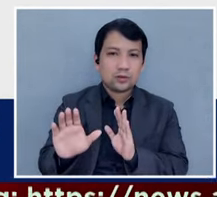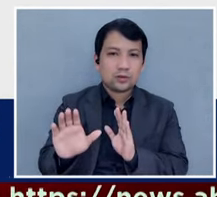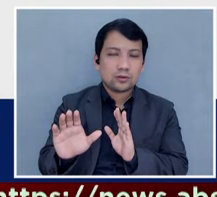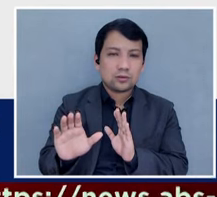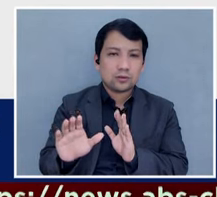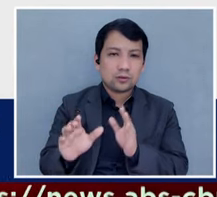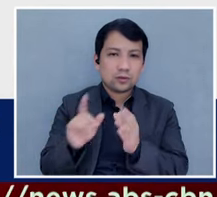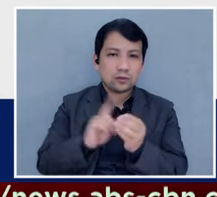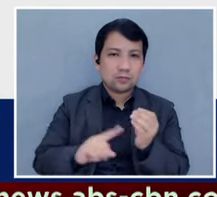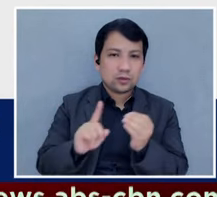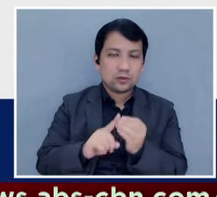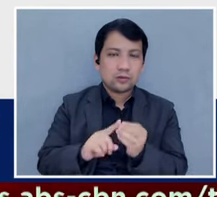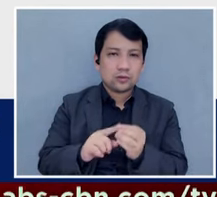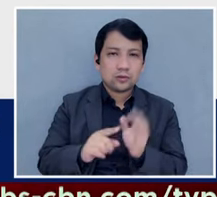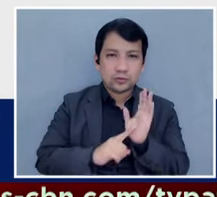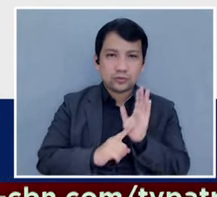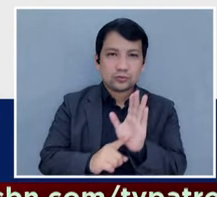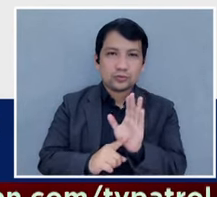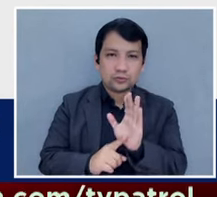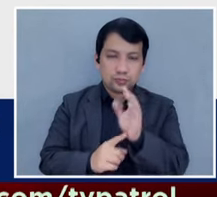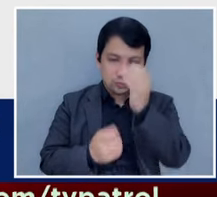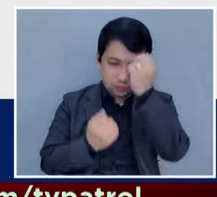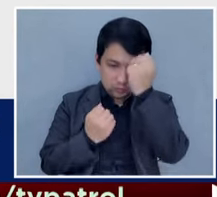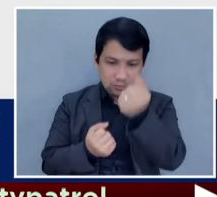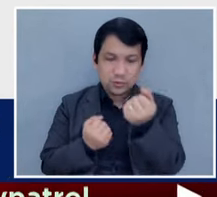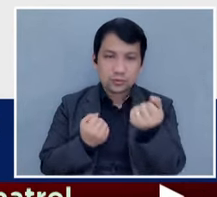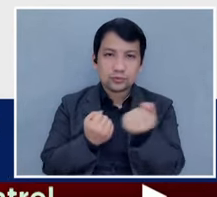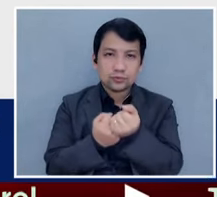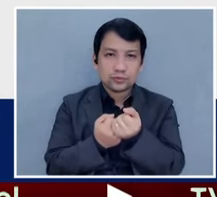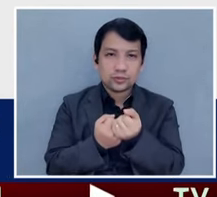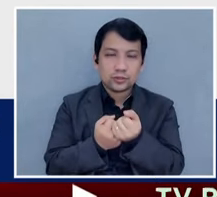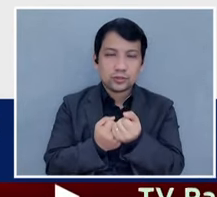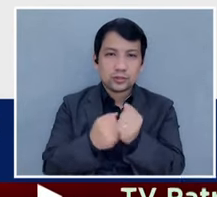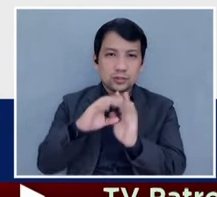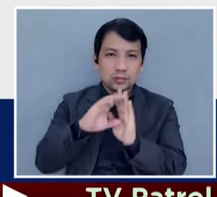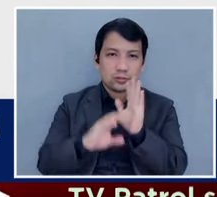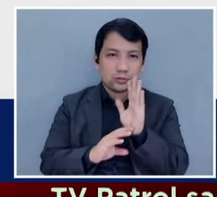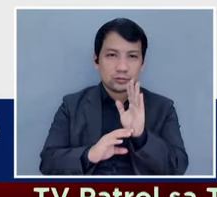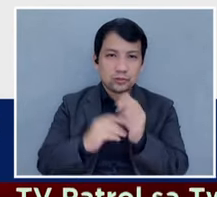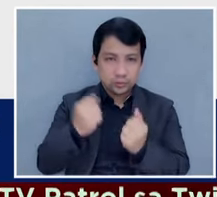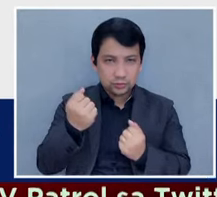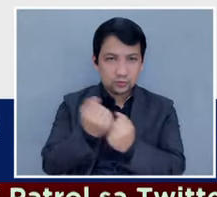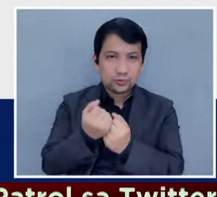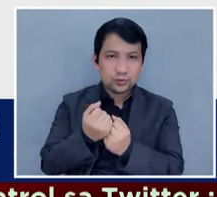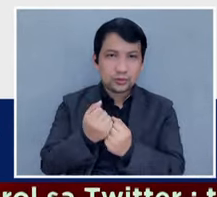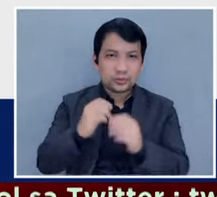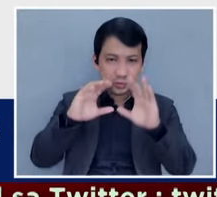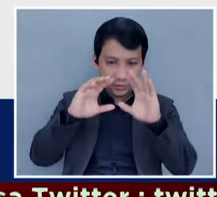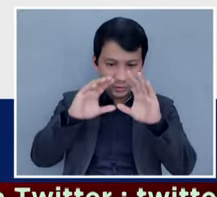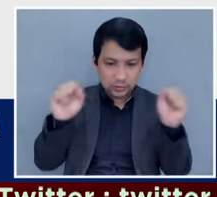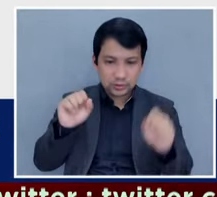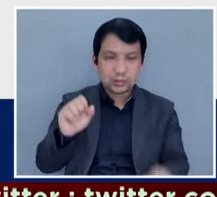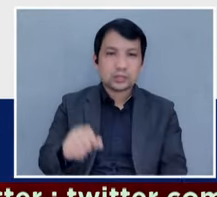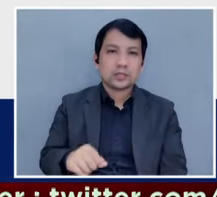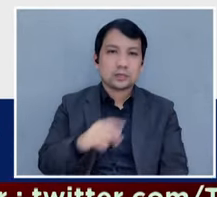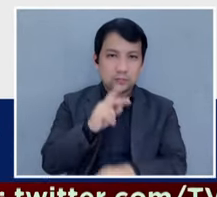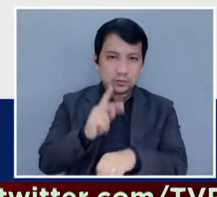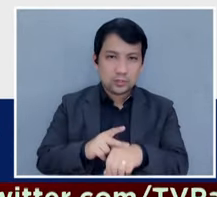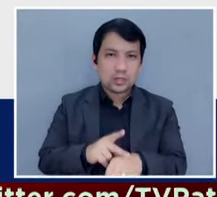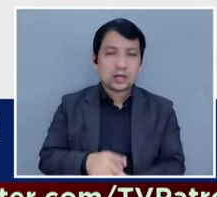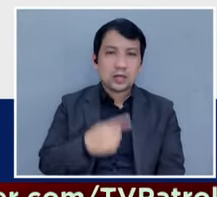igiit ang kanilang katapatan sa konstitusyon, chain of command at sa Pangulo ng Pilipinas sa harap ng ginawang pahayag